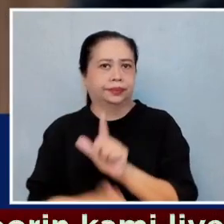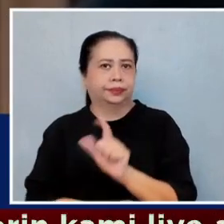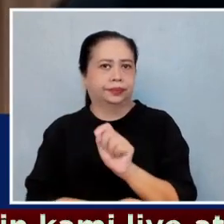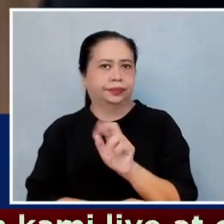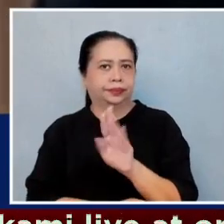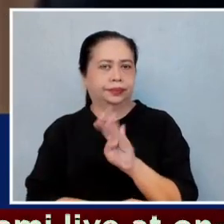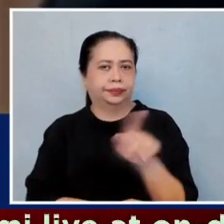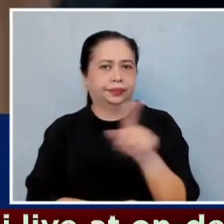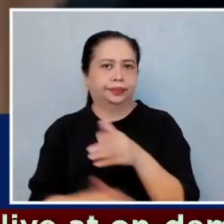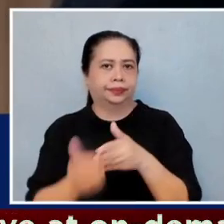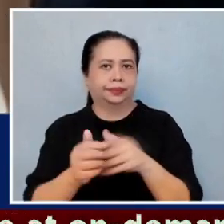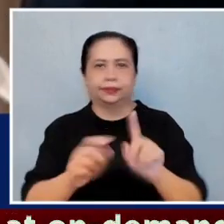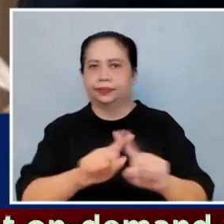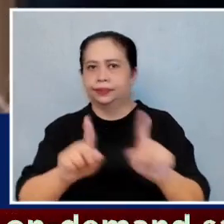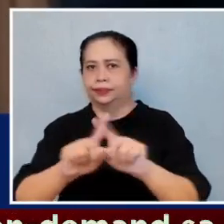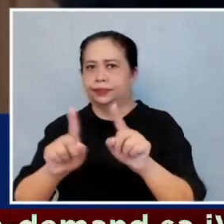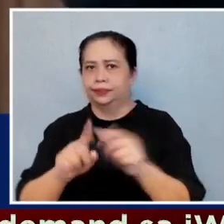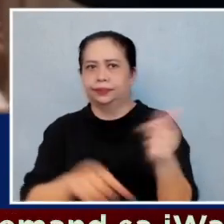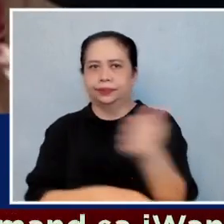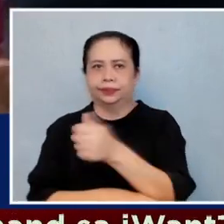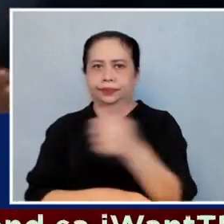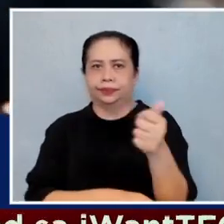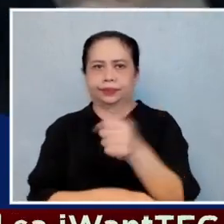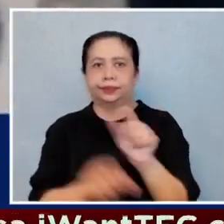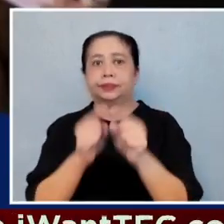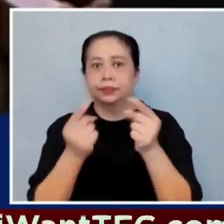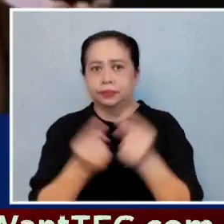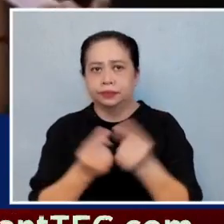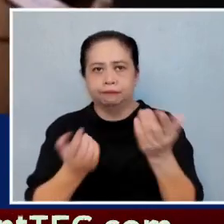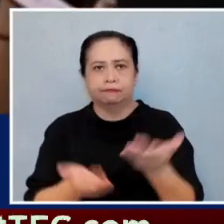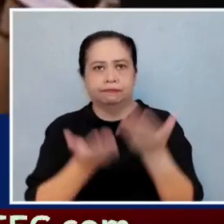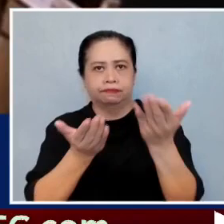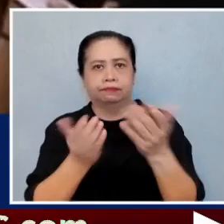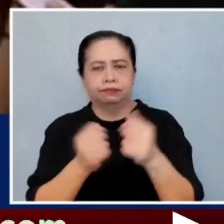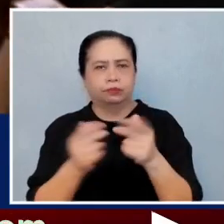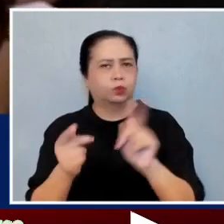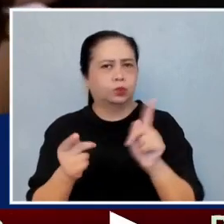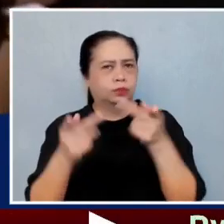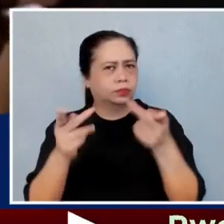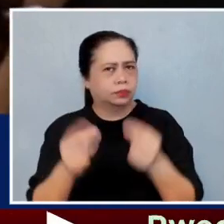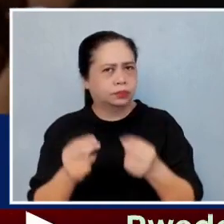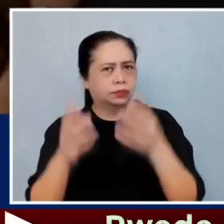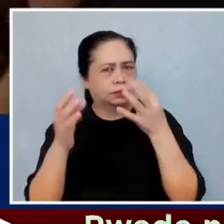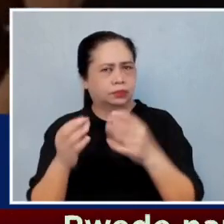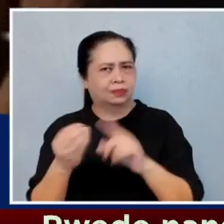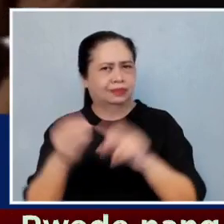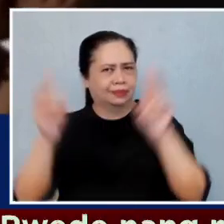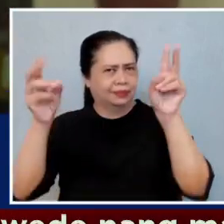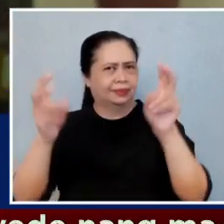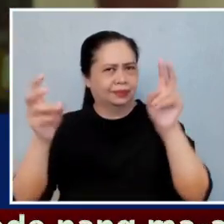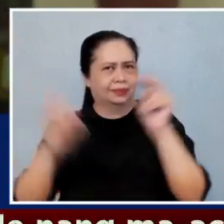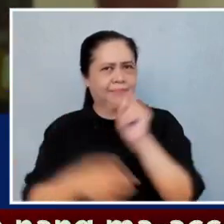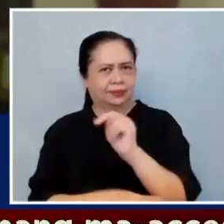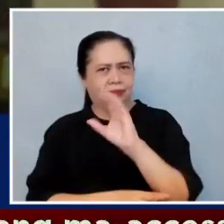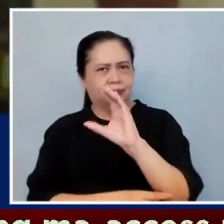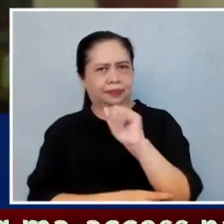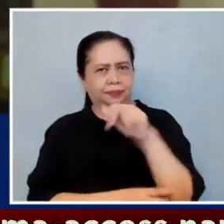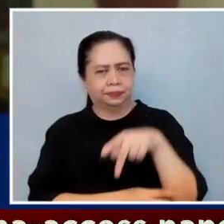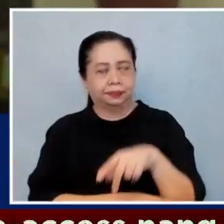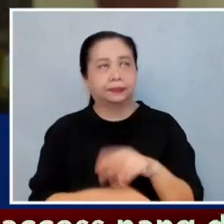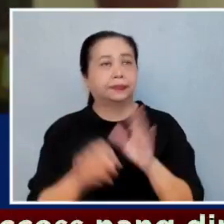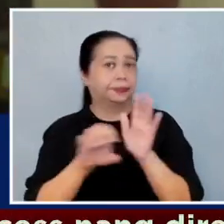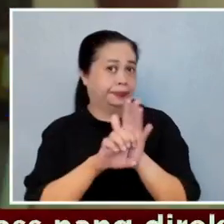sa mga leader ng iba't ibang transport groups at inilatag ang kanilang posisyon sa controversial na NCAP. Kasi ganito